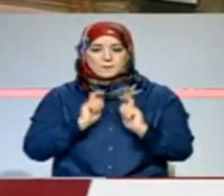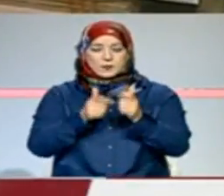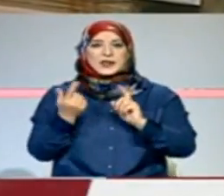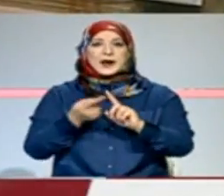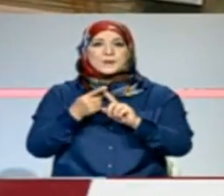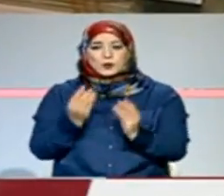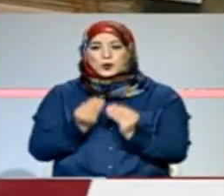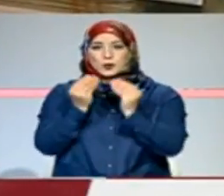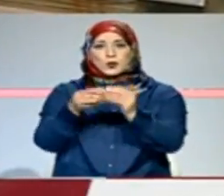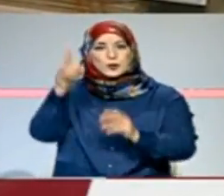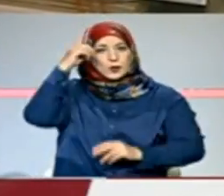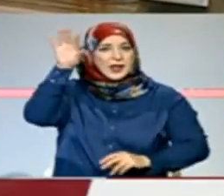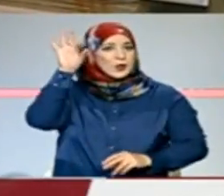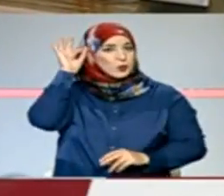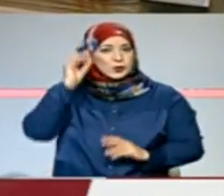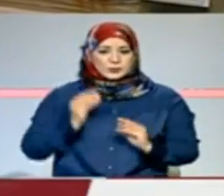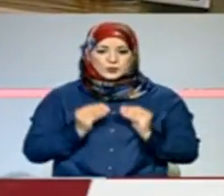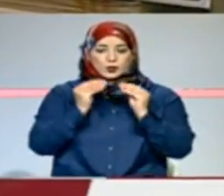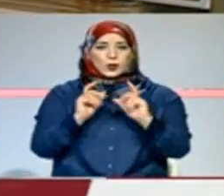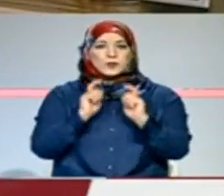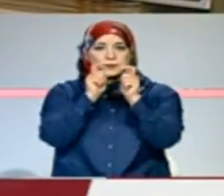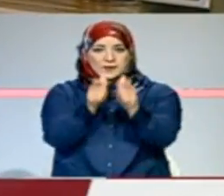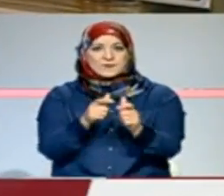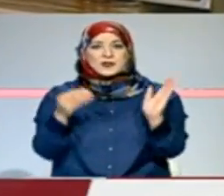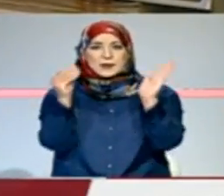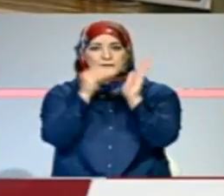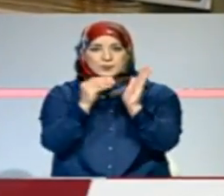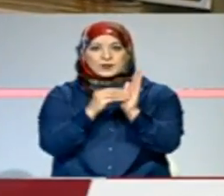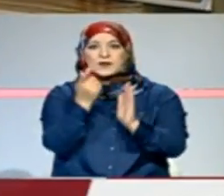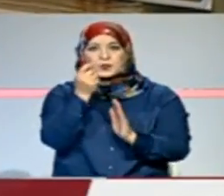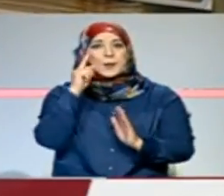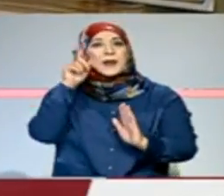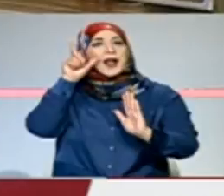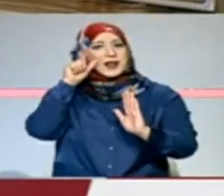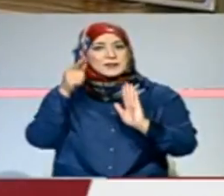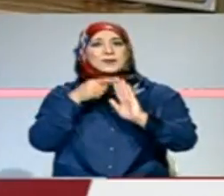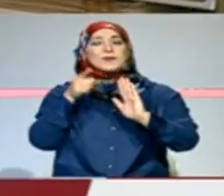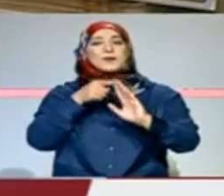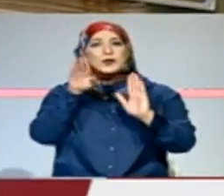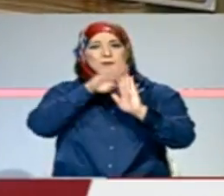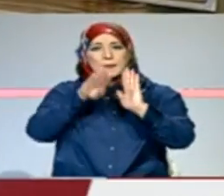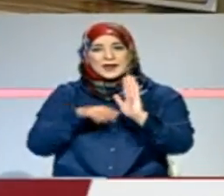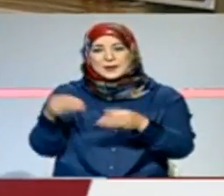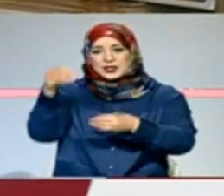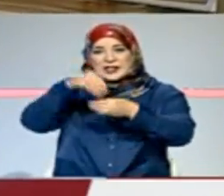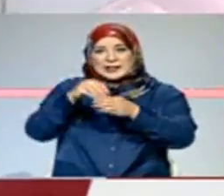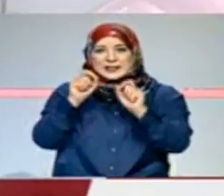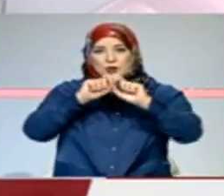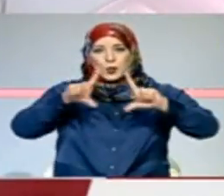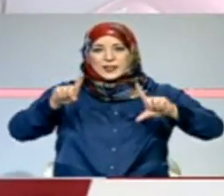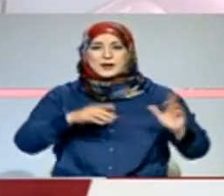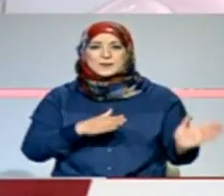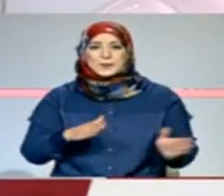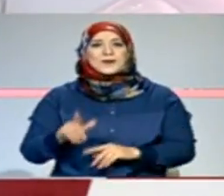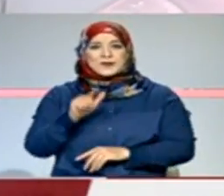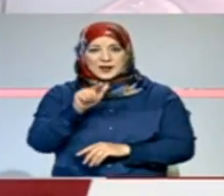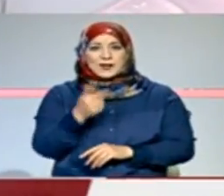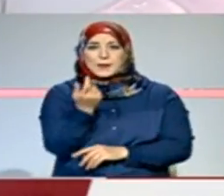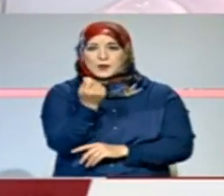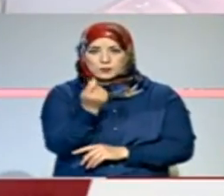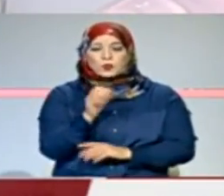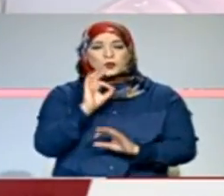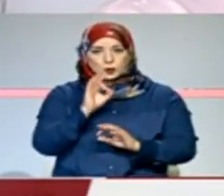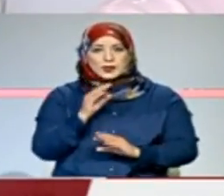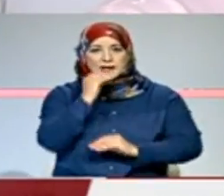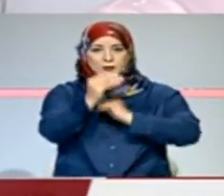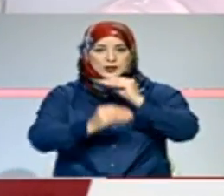متاحة لتونس لتوفير سيولة إضافية شريطة توفر خارطة طريق اقتصادية واضحة. فما سيولة متوفرة على مستوى